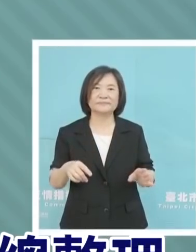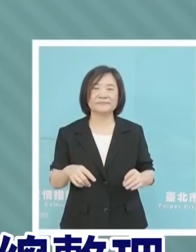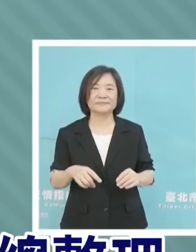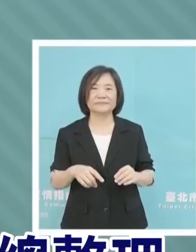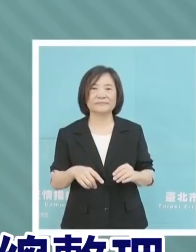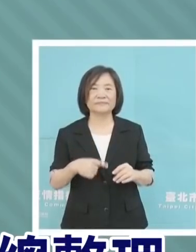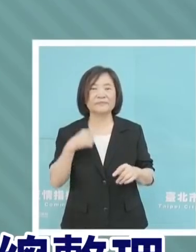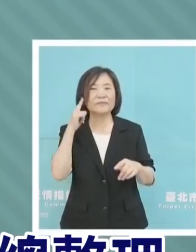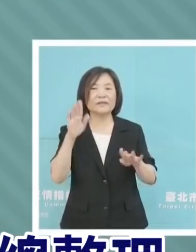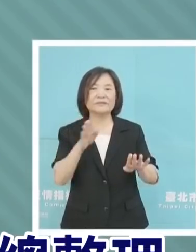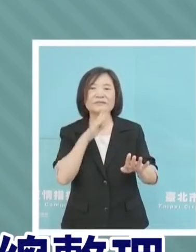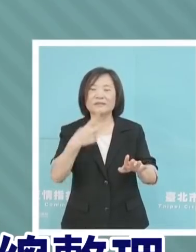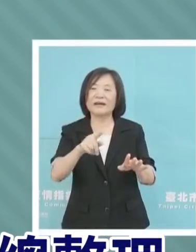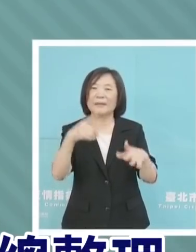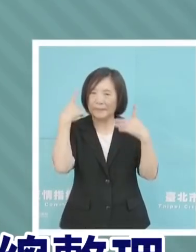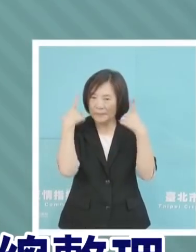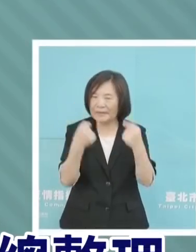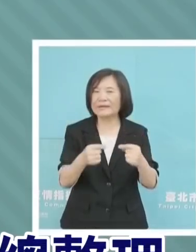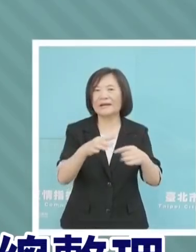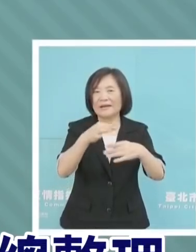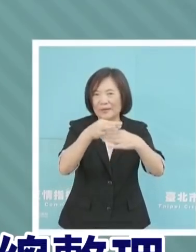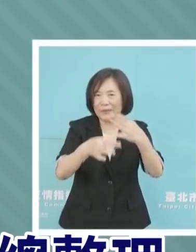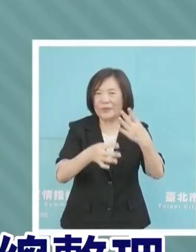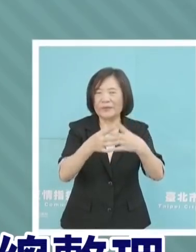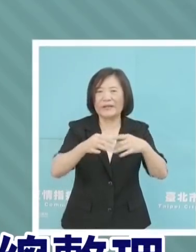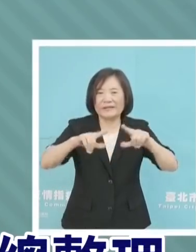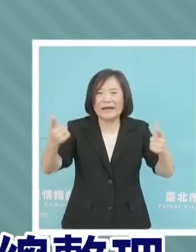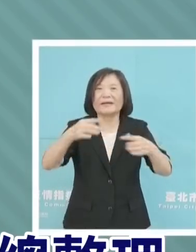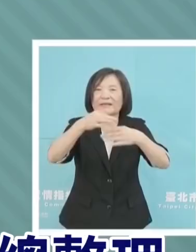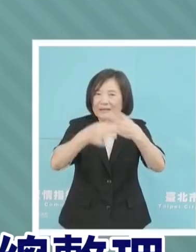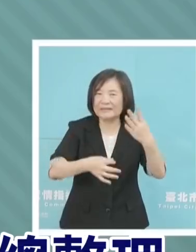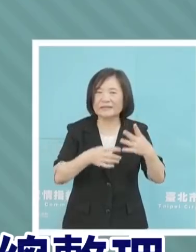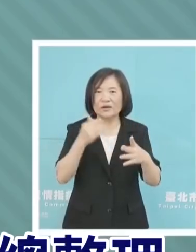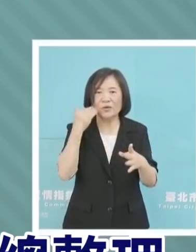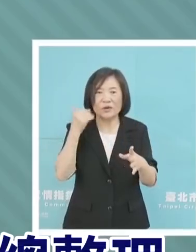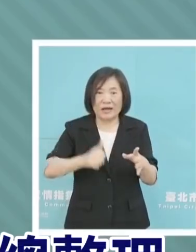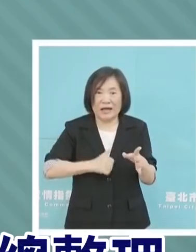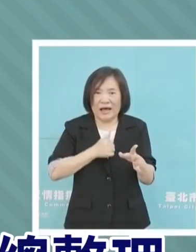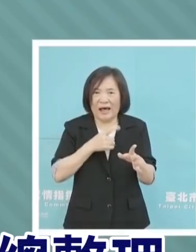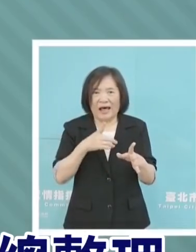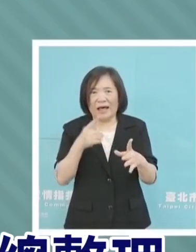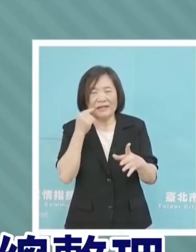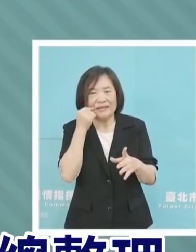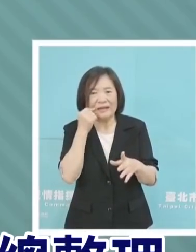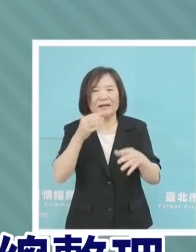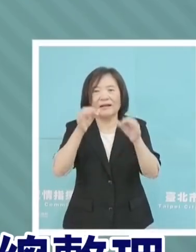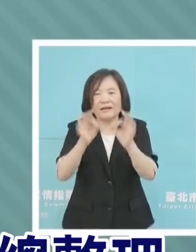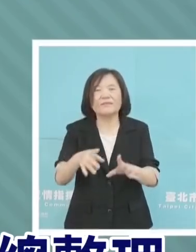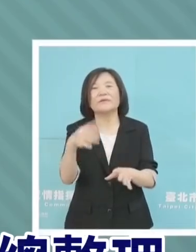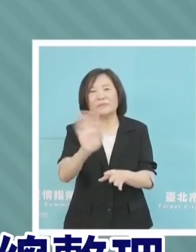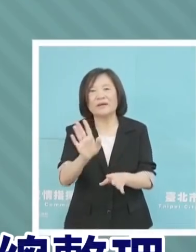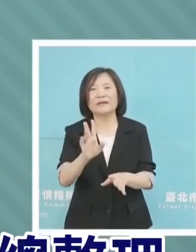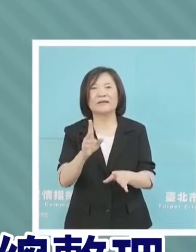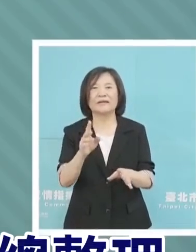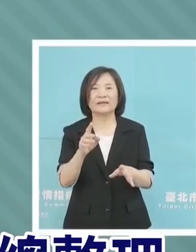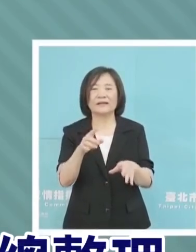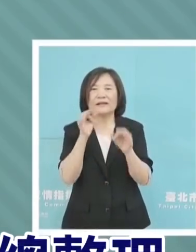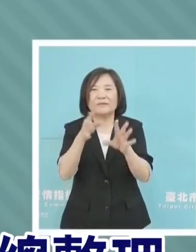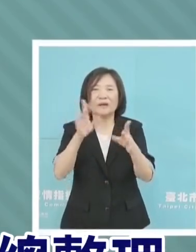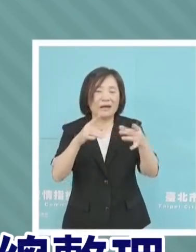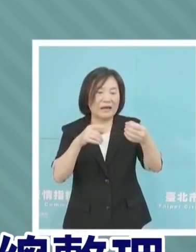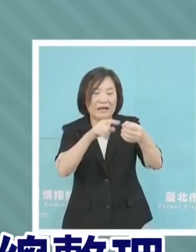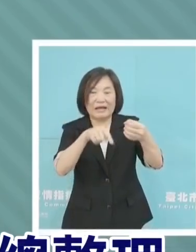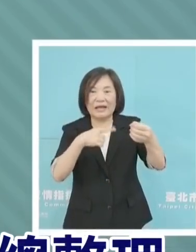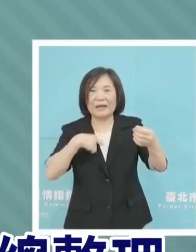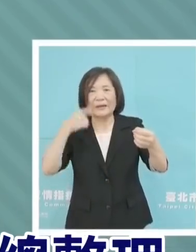按照概览啊，按照原则去做。那如果你实在是不方便，那不要浪费这样就好了。所以如果你为了那